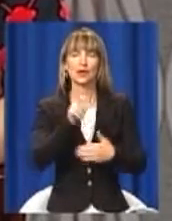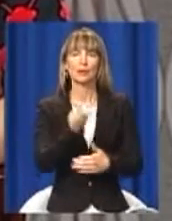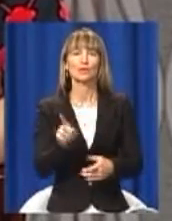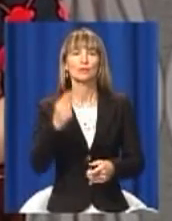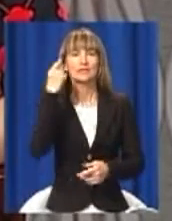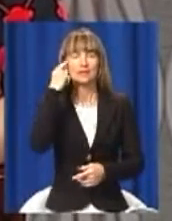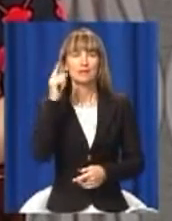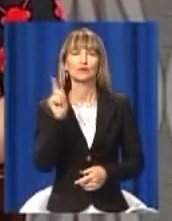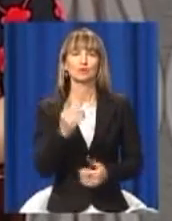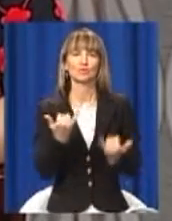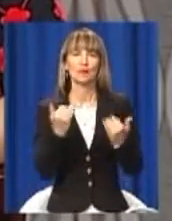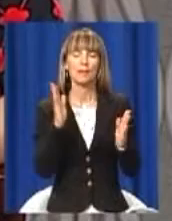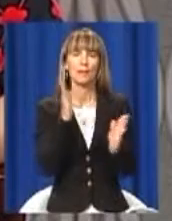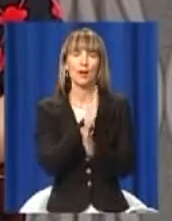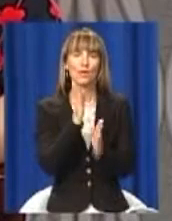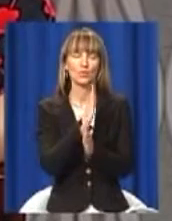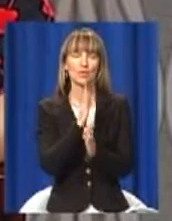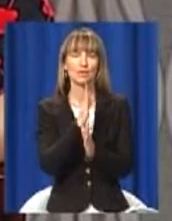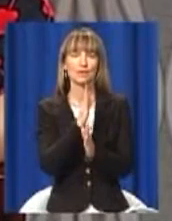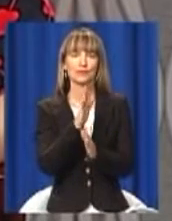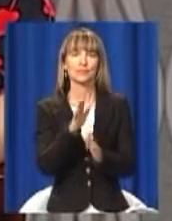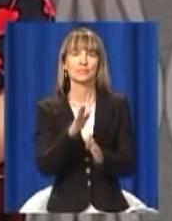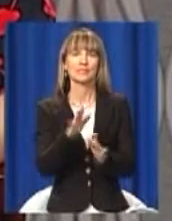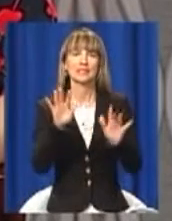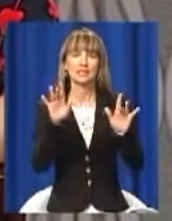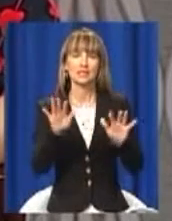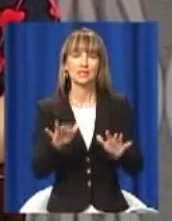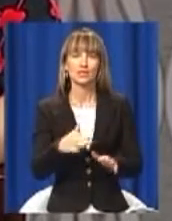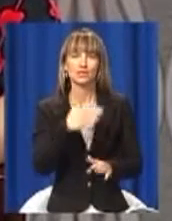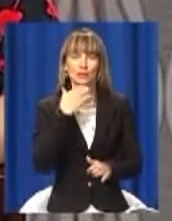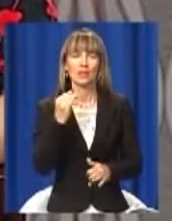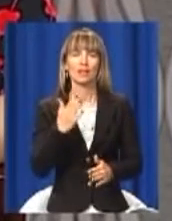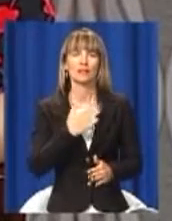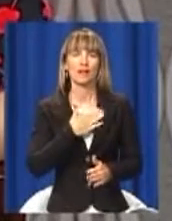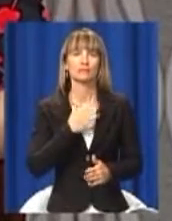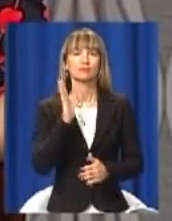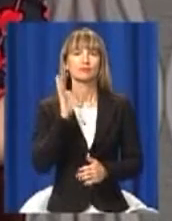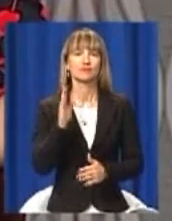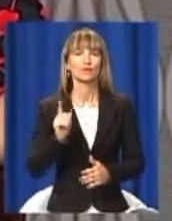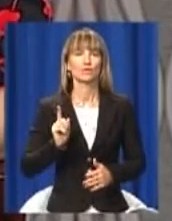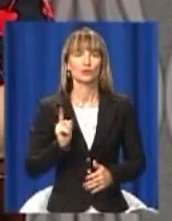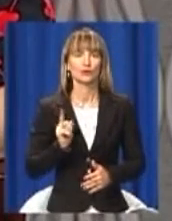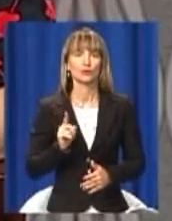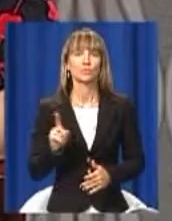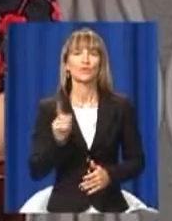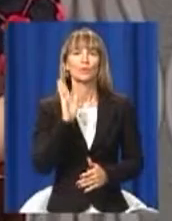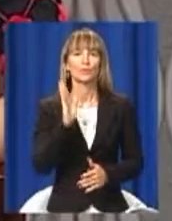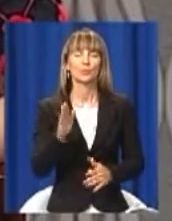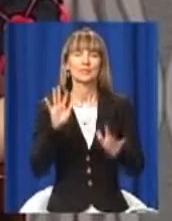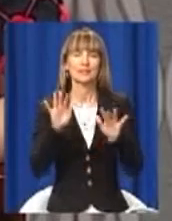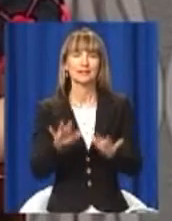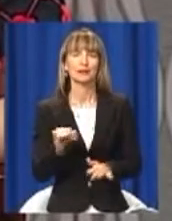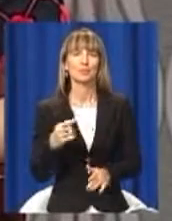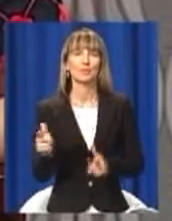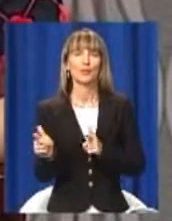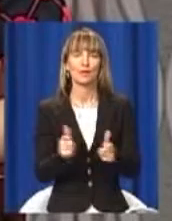Ще ми знаємо, що зараз погода, вона досить така сніжна, і наші прогнози, вони очікуються, звичайно, що буде сніг, і